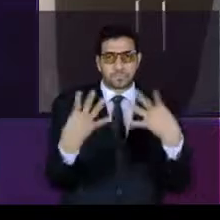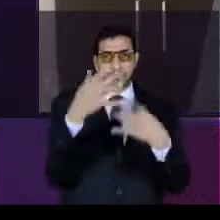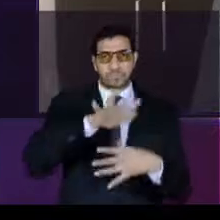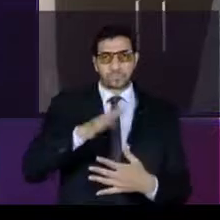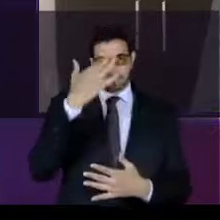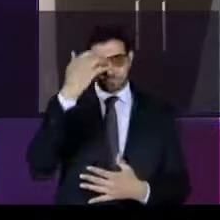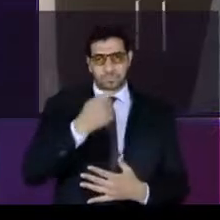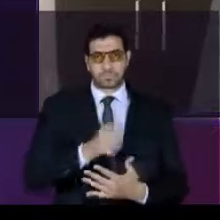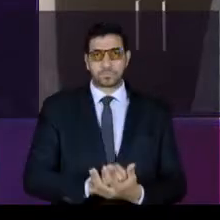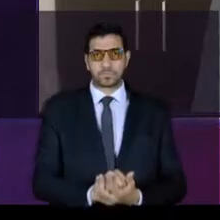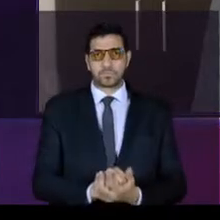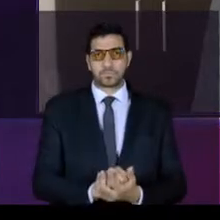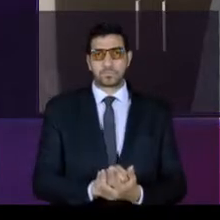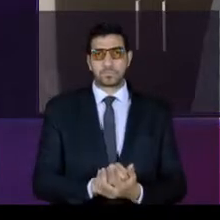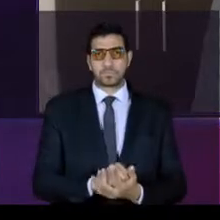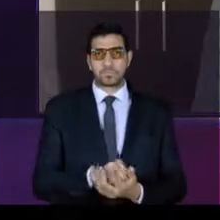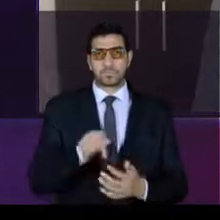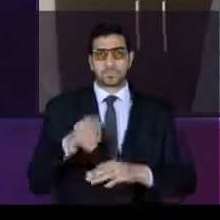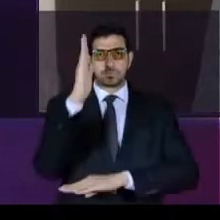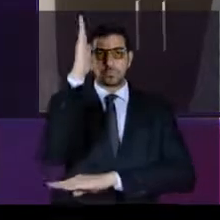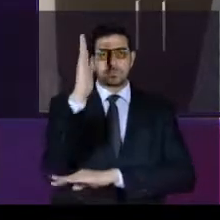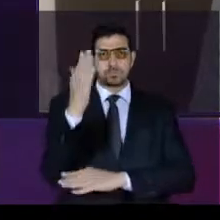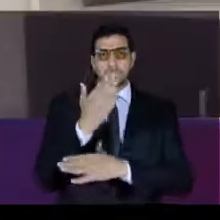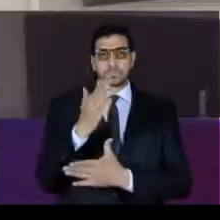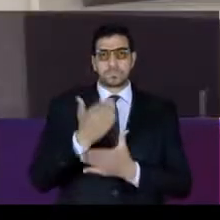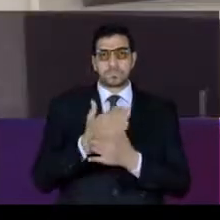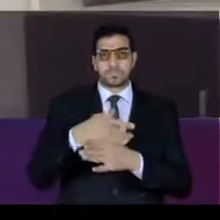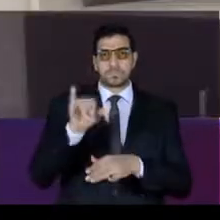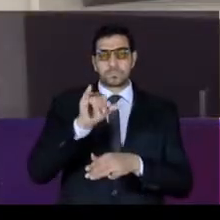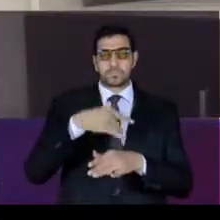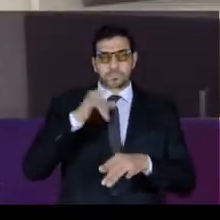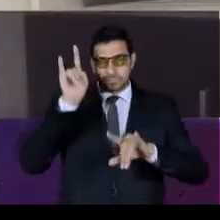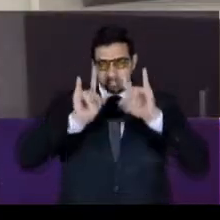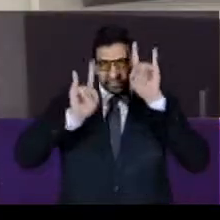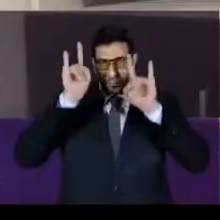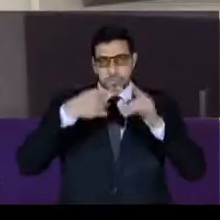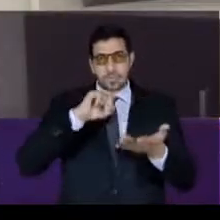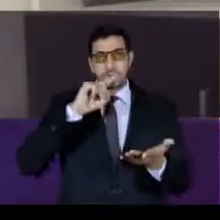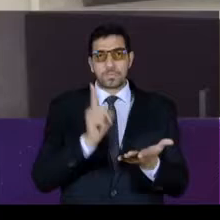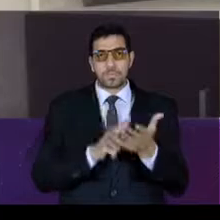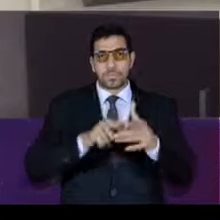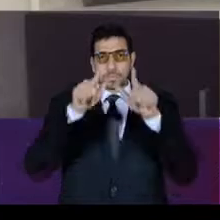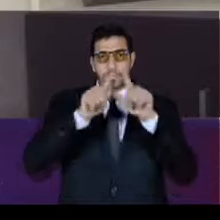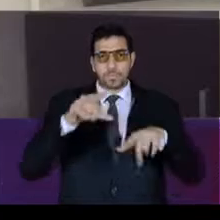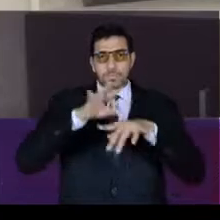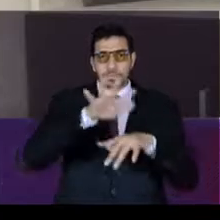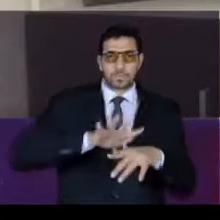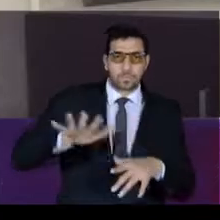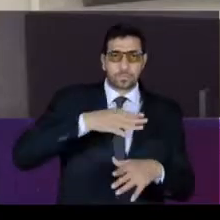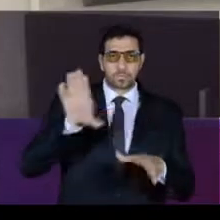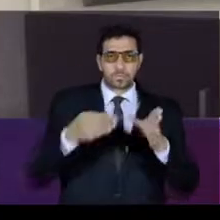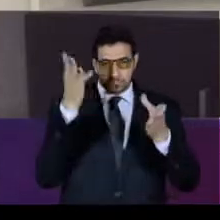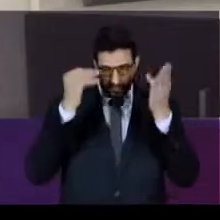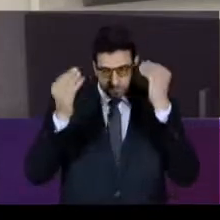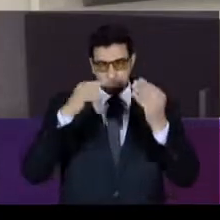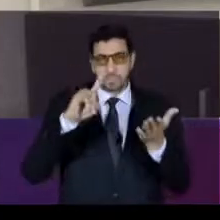المشاهدين. في قاعده يعني علميه لتتبع اي مصدر، وبنقولها دايما للناس لما بتلاقي اي معلومه قدامك